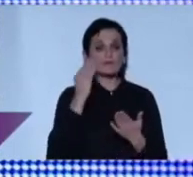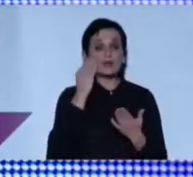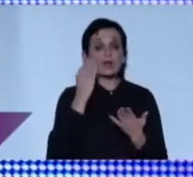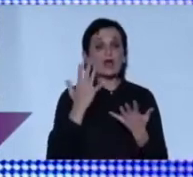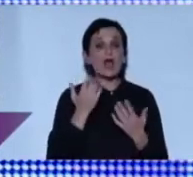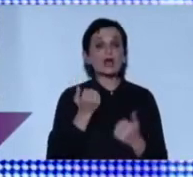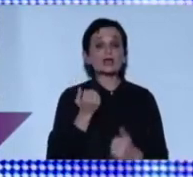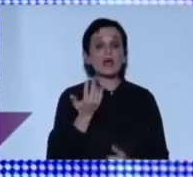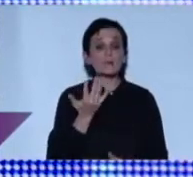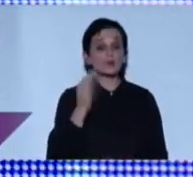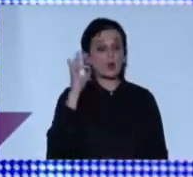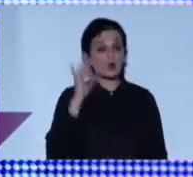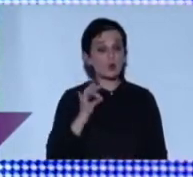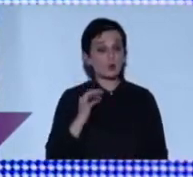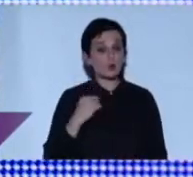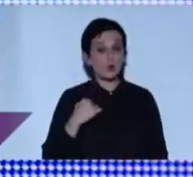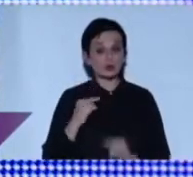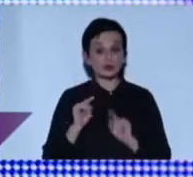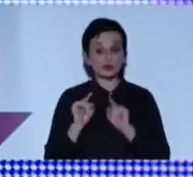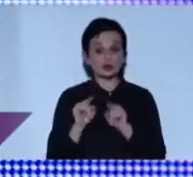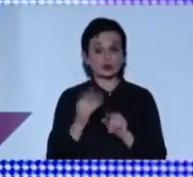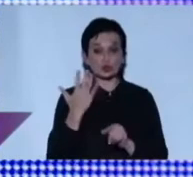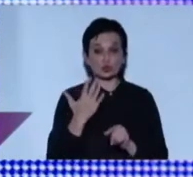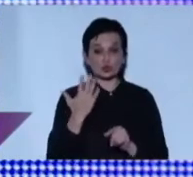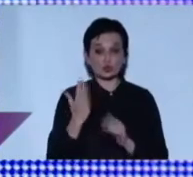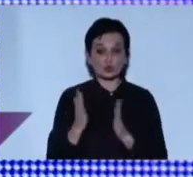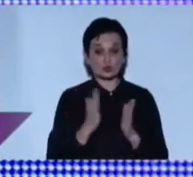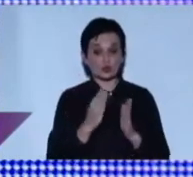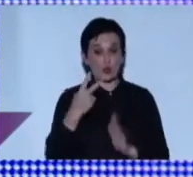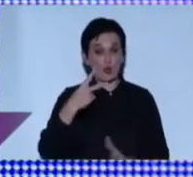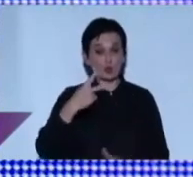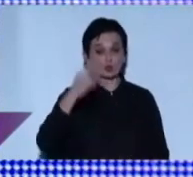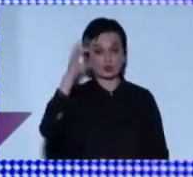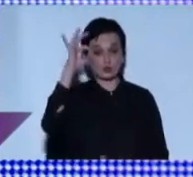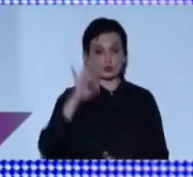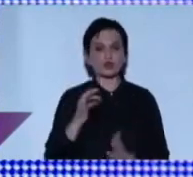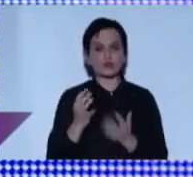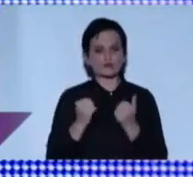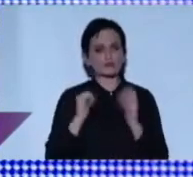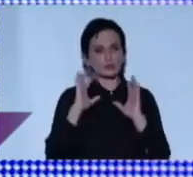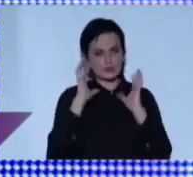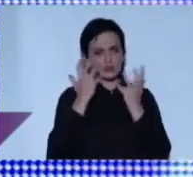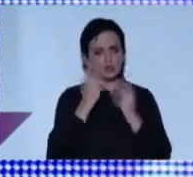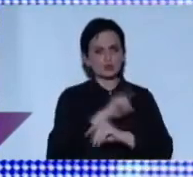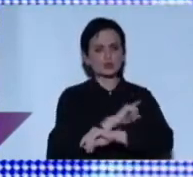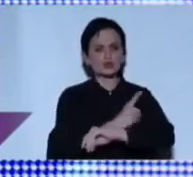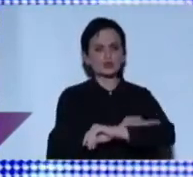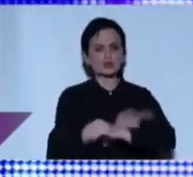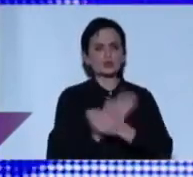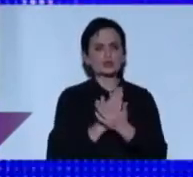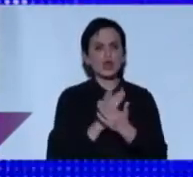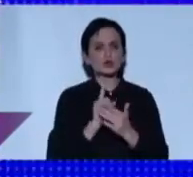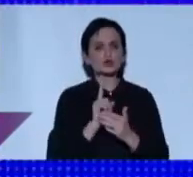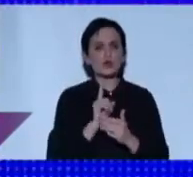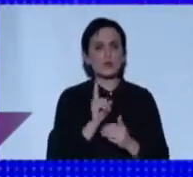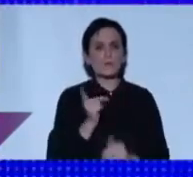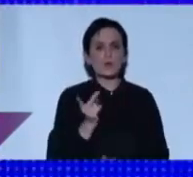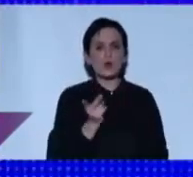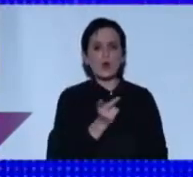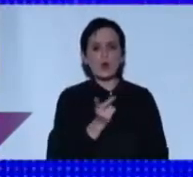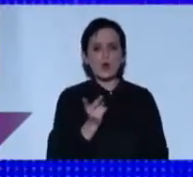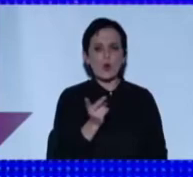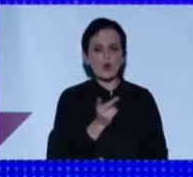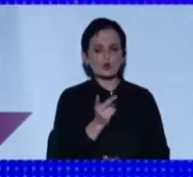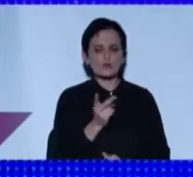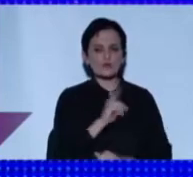პროცენტით შევალთ. თუ თქვათ მოახერხეთ დაახლოებით 20%-ს აღება, ეს არის უკვე სერიოზული ძალა იმისთვის, რომ ორივე